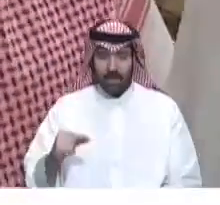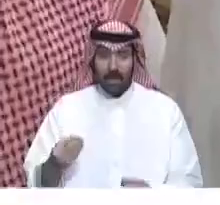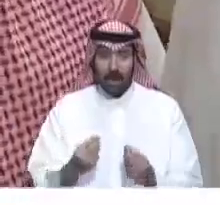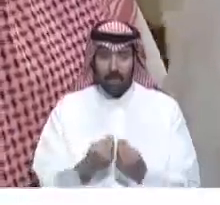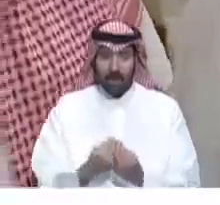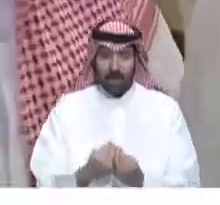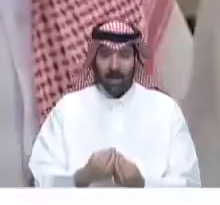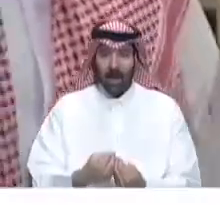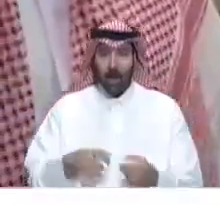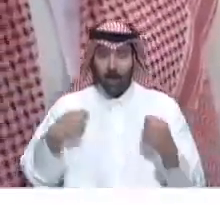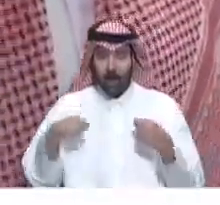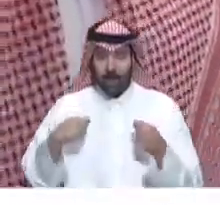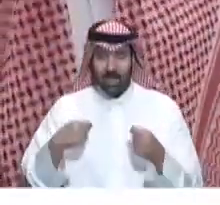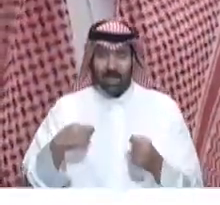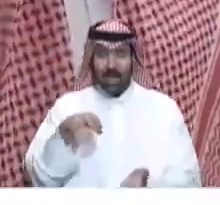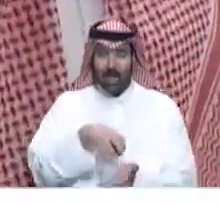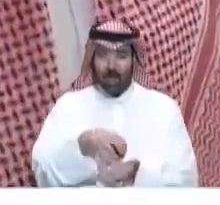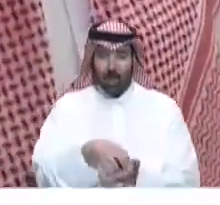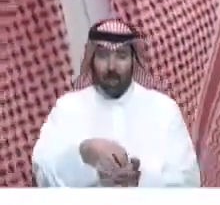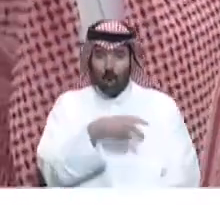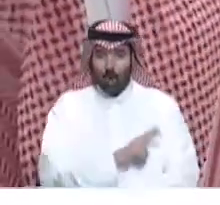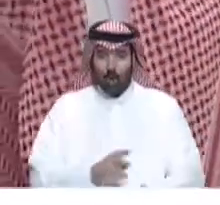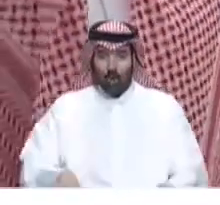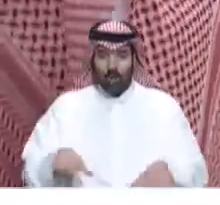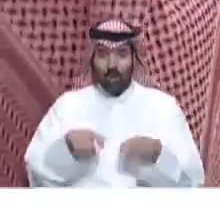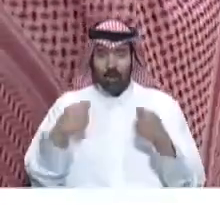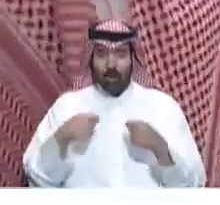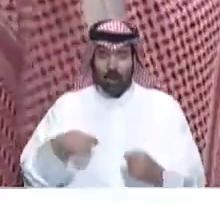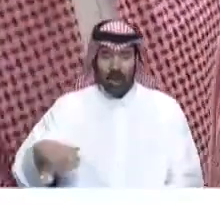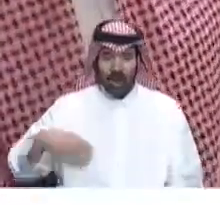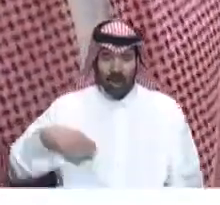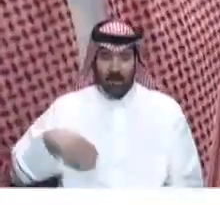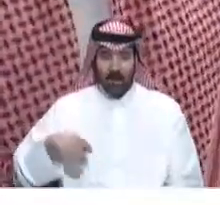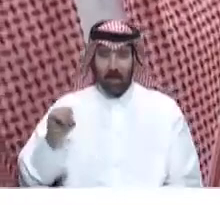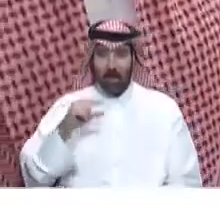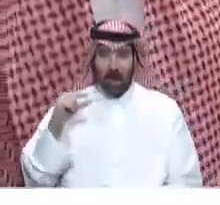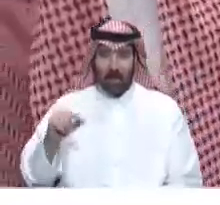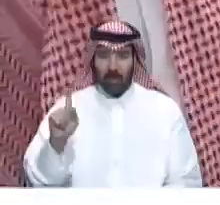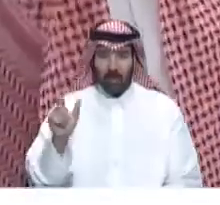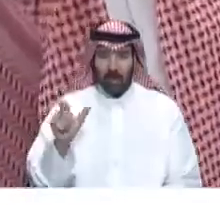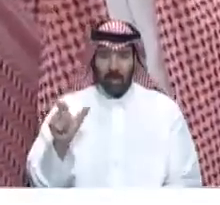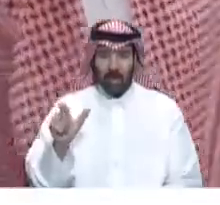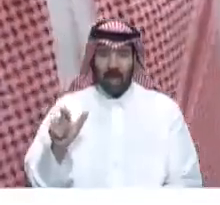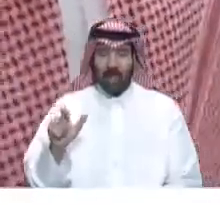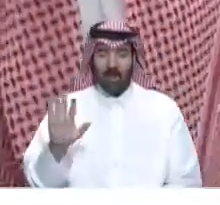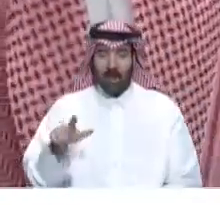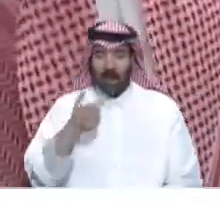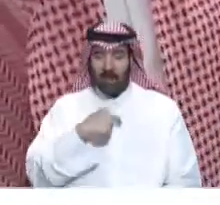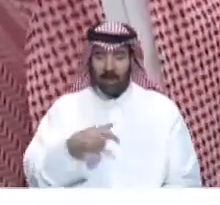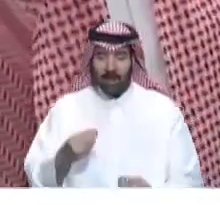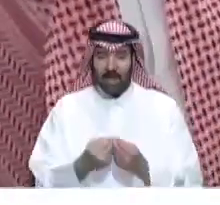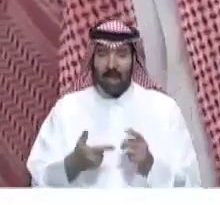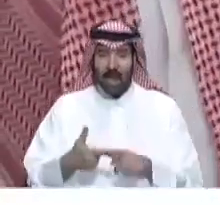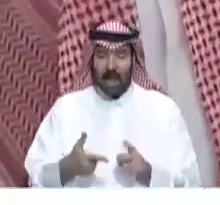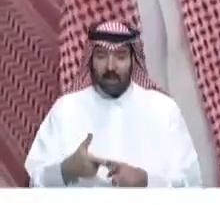العزيز وزير الدولة عضو مجلس الوزراء، وصاحب السمو الملكي الأمير محمد بن عبد الرحمن بن عبد العزيز نائب أمير